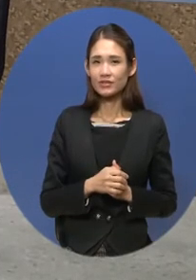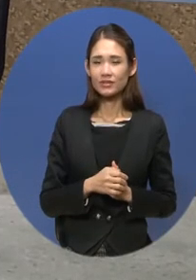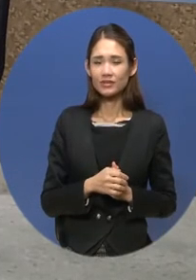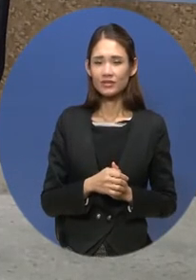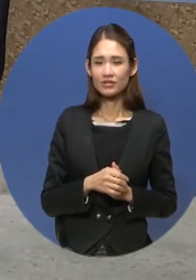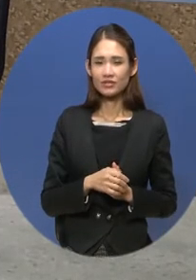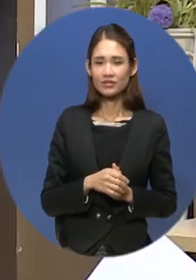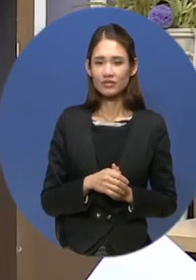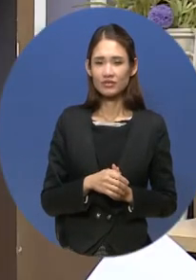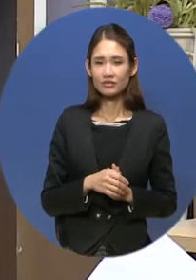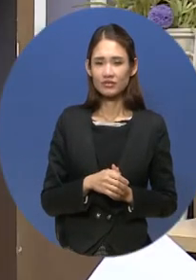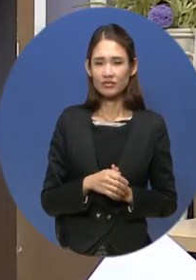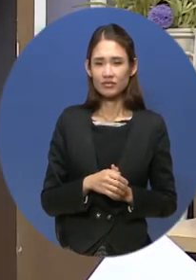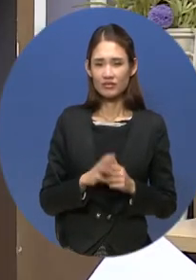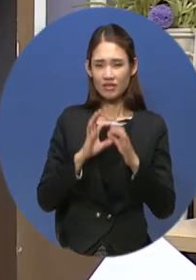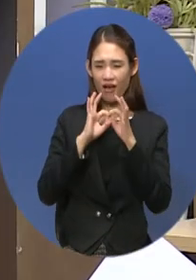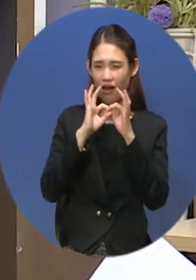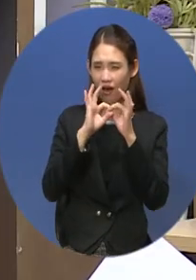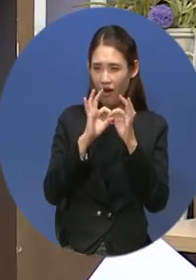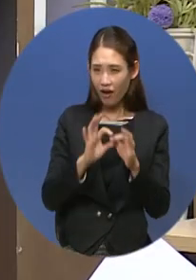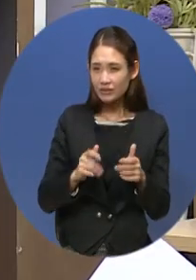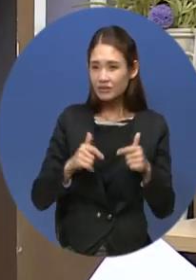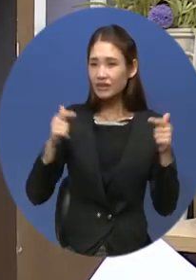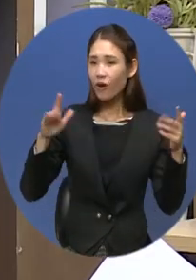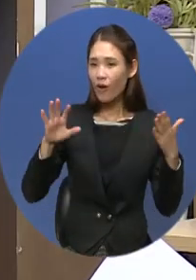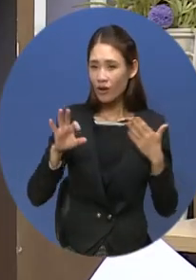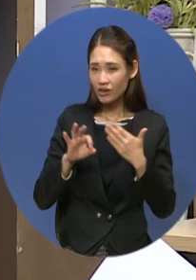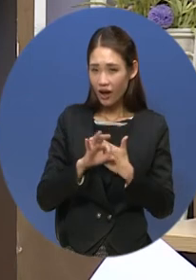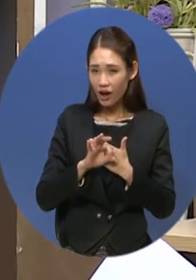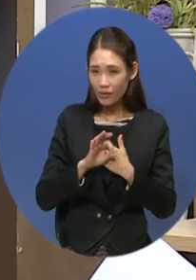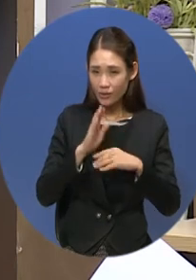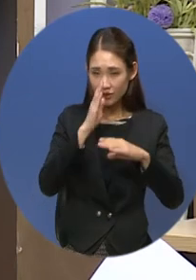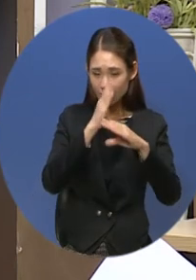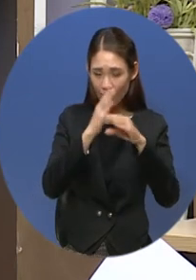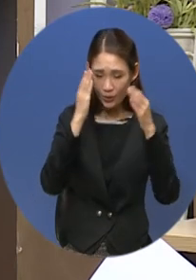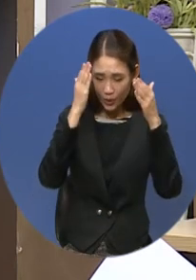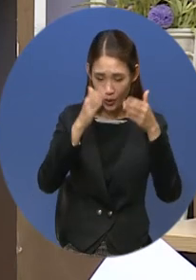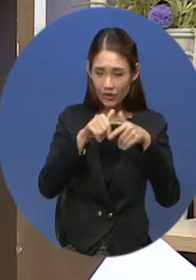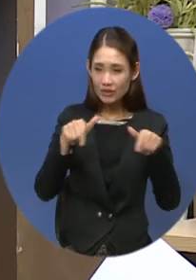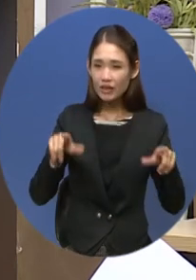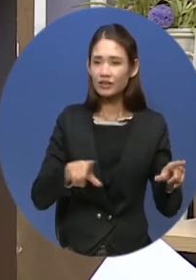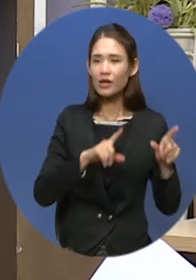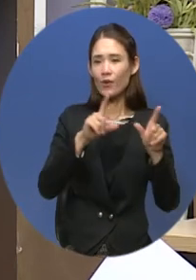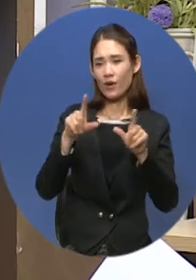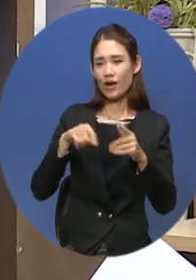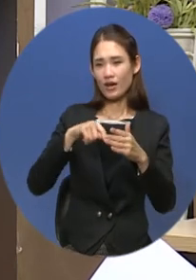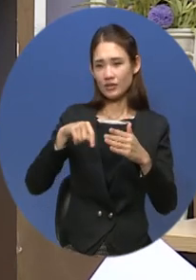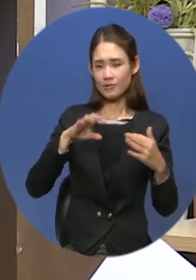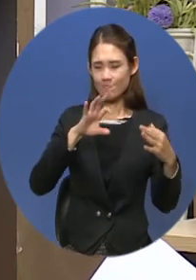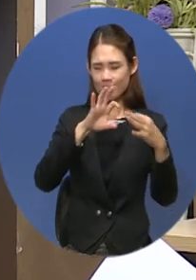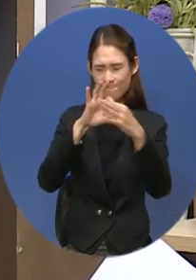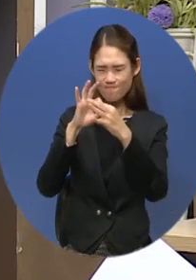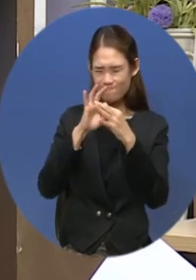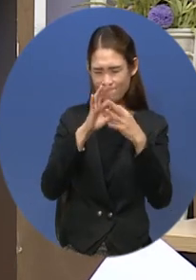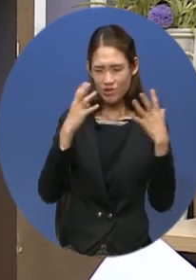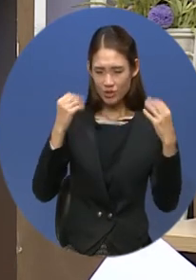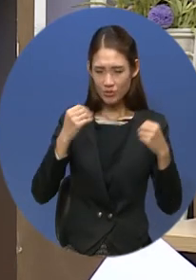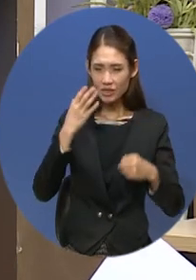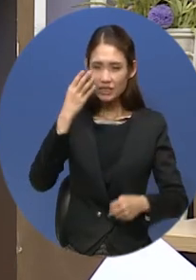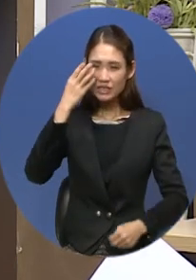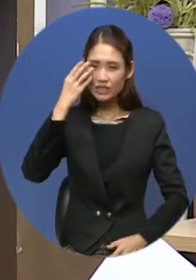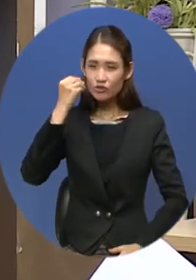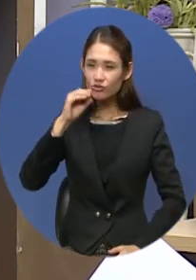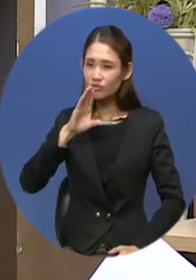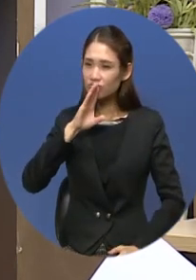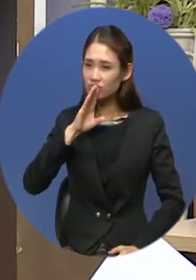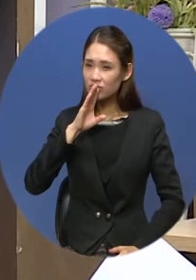네네. 근데 계속해서 이렇게 증가하다 보면 접점이 일상생활 속에서 좀 많아지기 때문에 서로 좀 익숙해지지 않을까요? 그러면서 아,